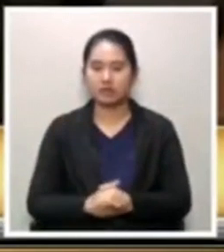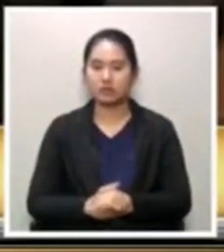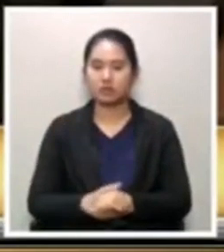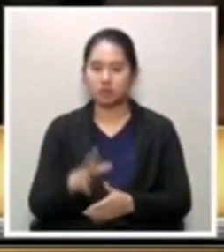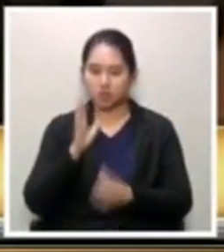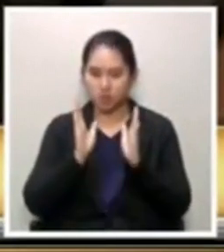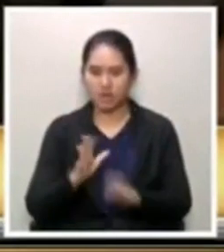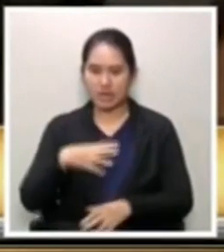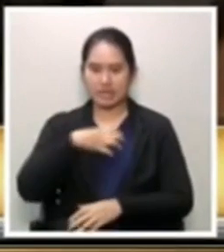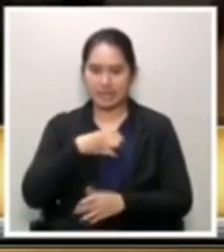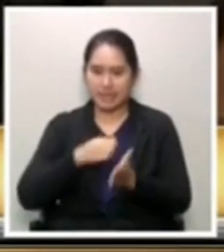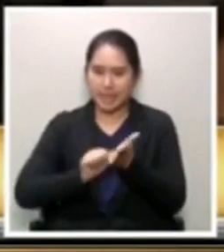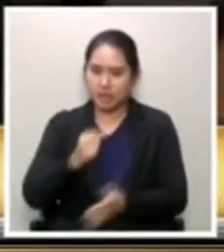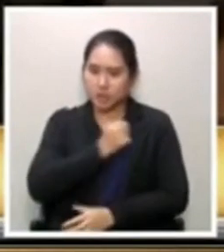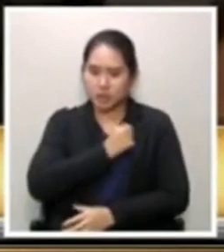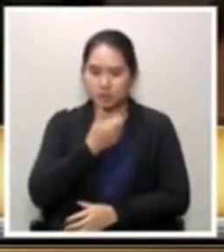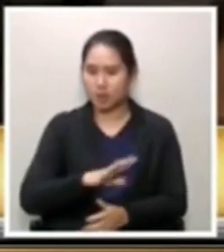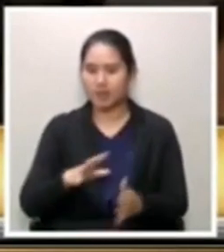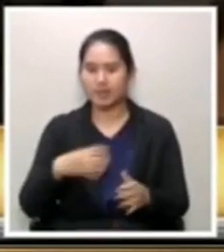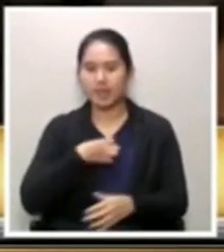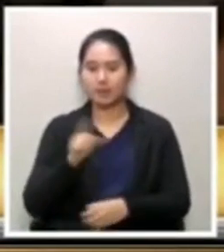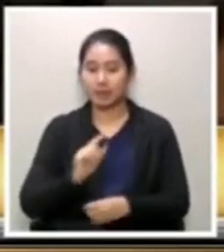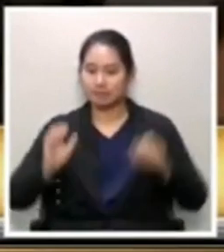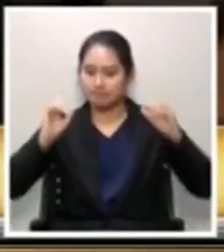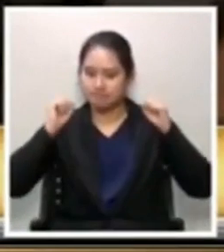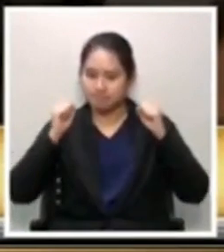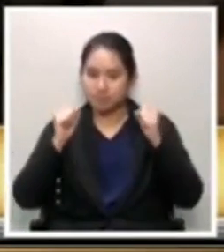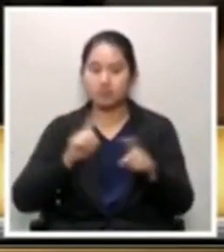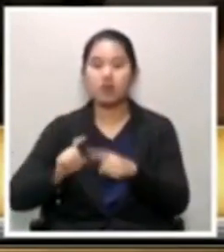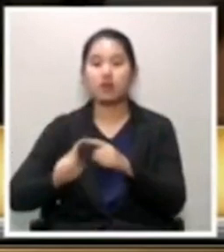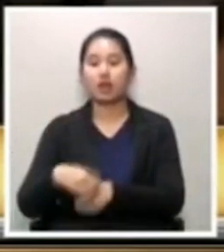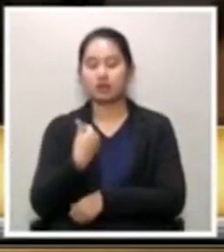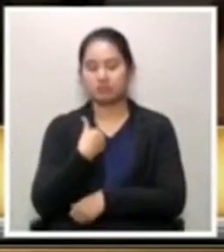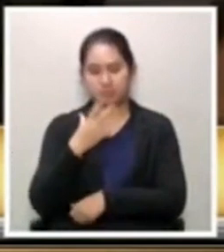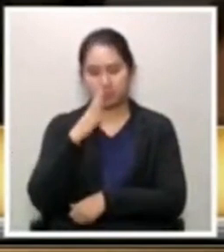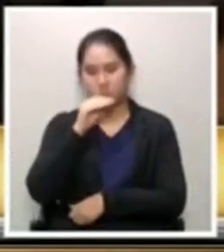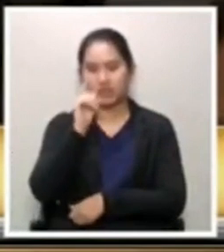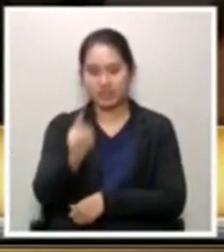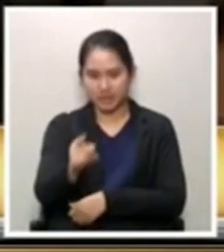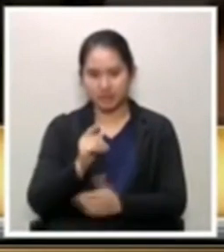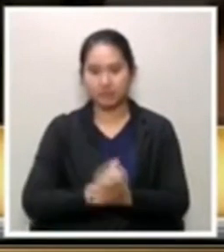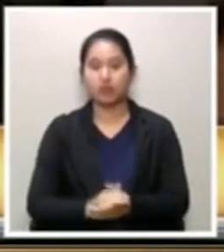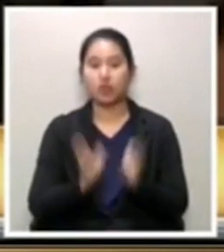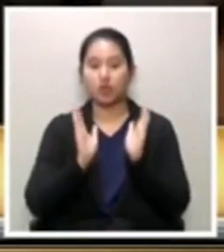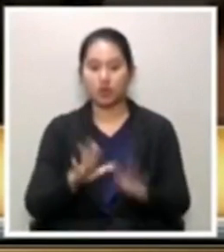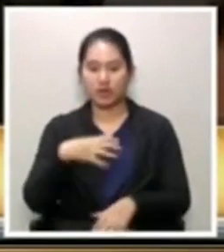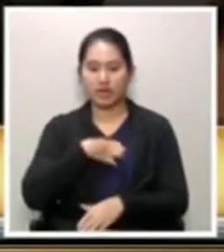ก้นะครับอดทนไม่ไหวออกมาเรียกร้องมากขึ้นเราปฏิเสธความจริงไม่ได้นะครับคนที่อยากแก้รั